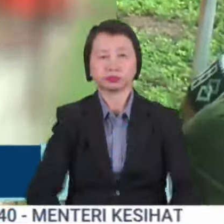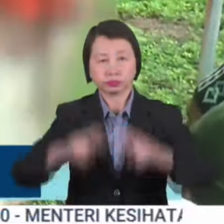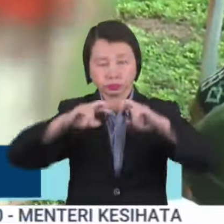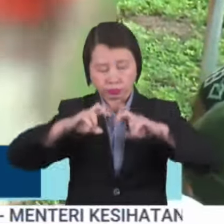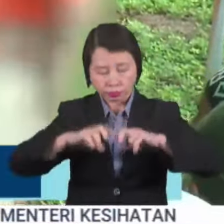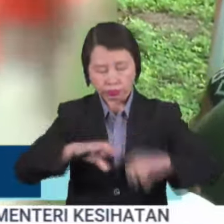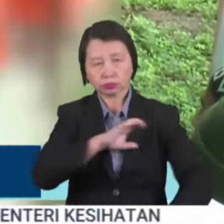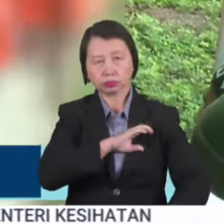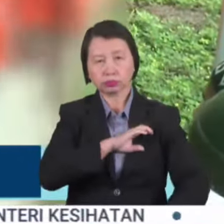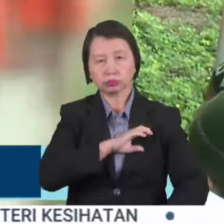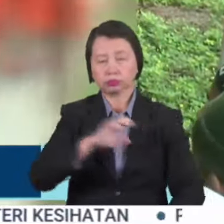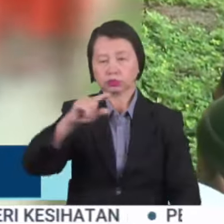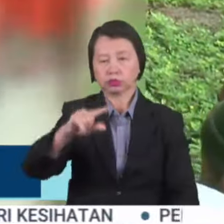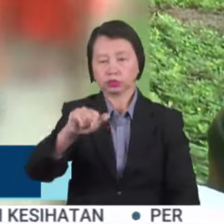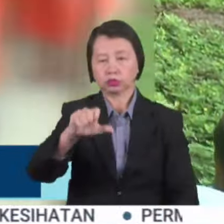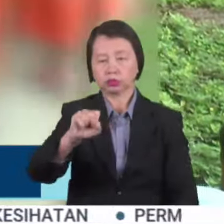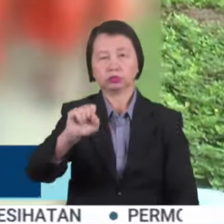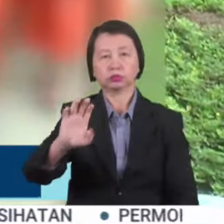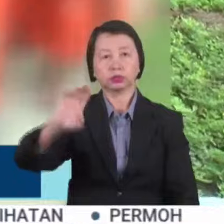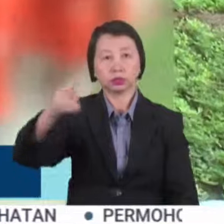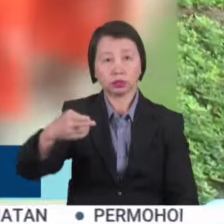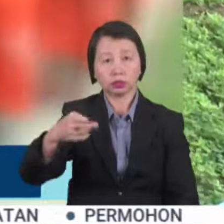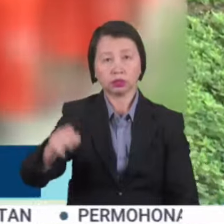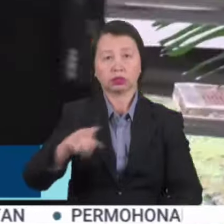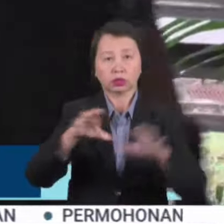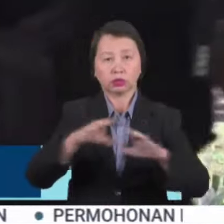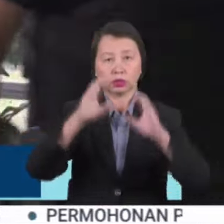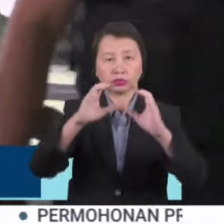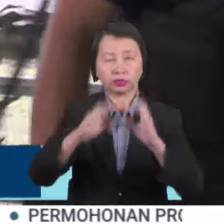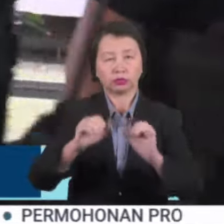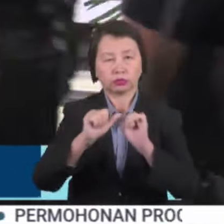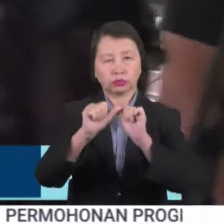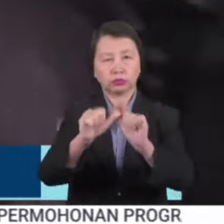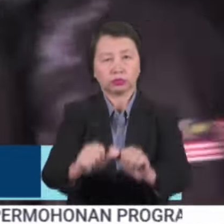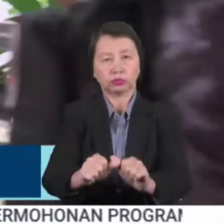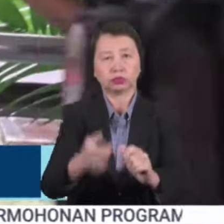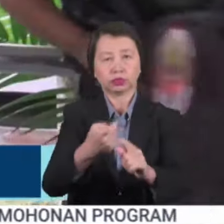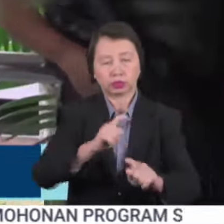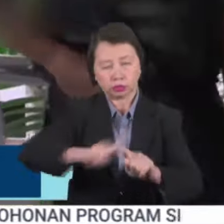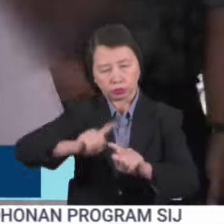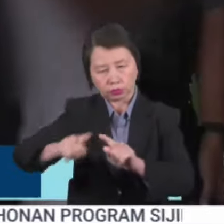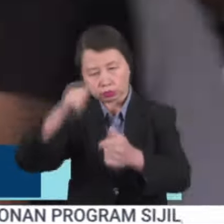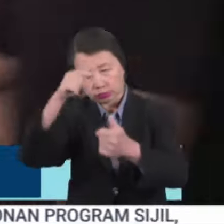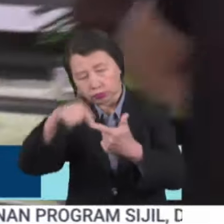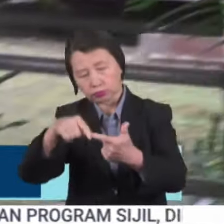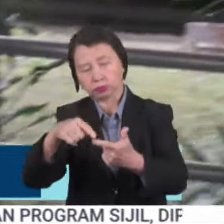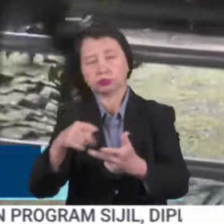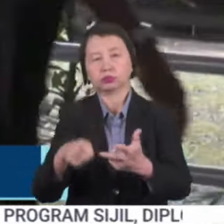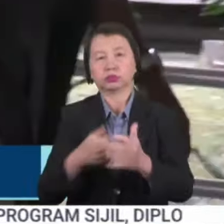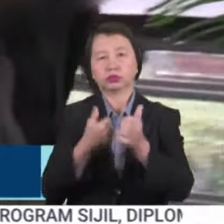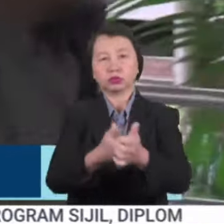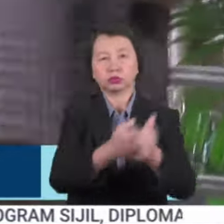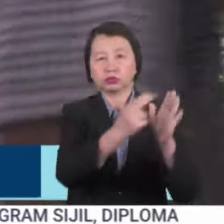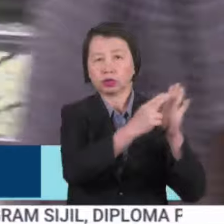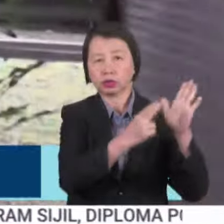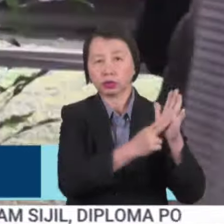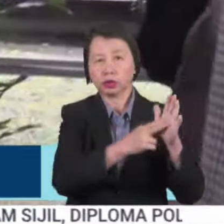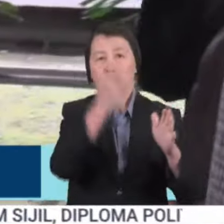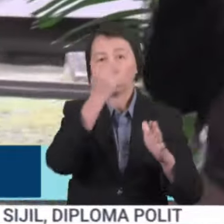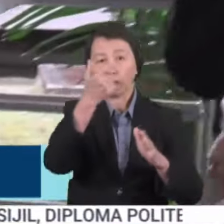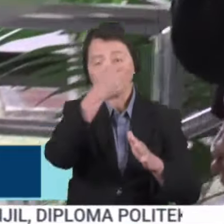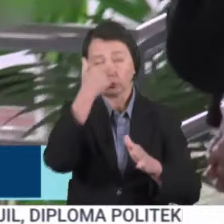Siasatan polis terhadap kes GISBH dijalankan secara komprehensif dari pelbagai sudut peruntukan undang-undang. Ia